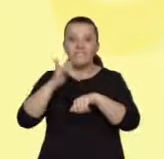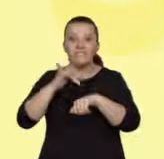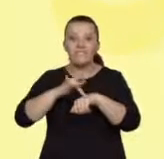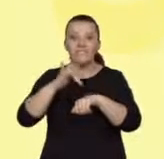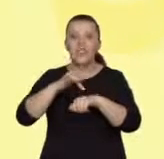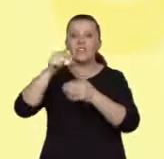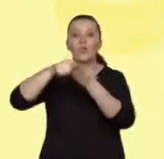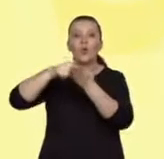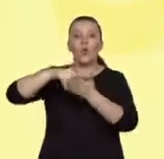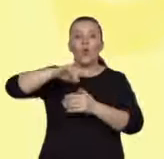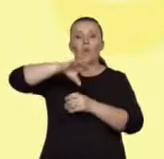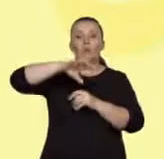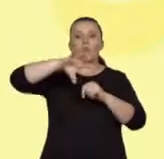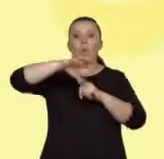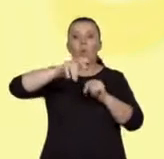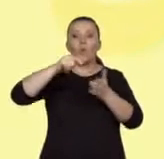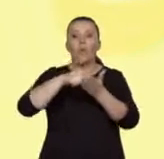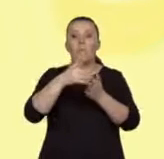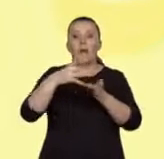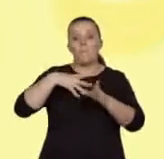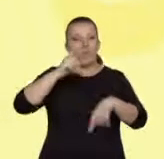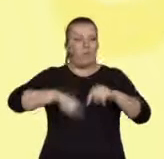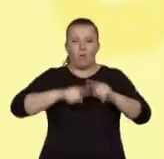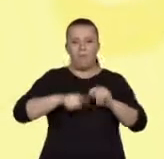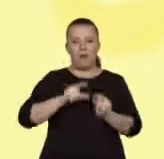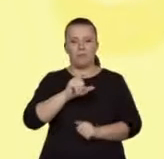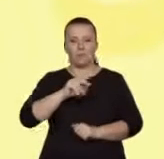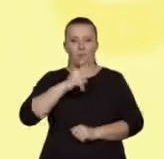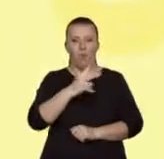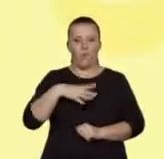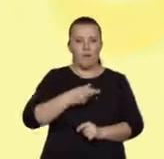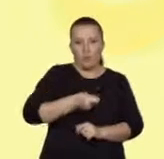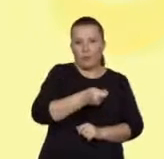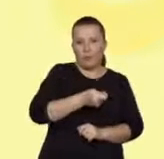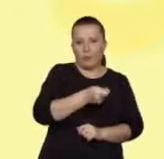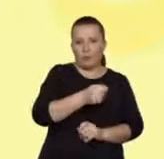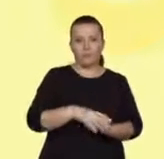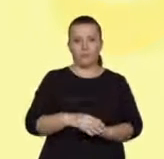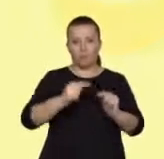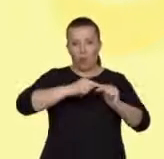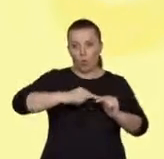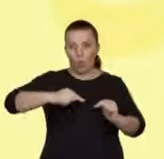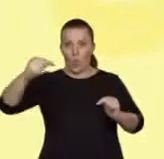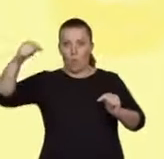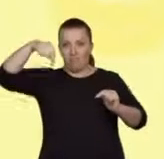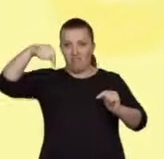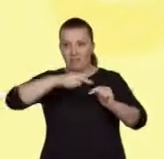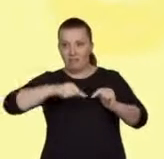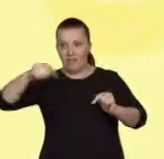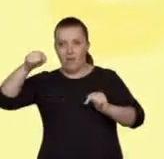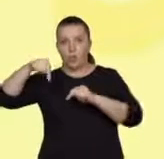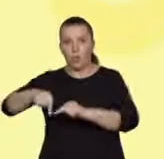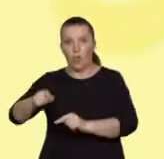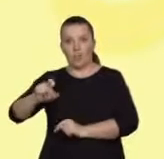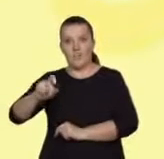grupie kontrolnej, czyli tej, w której było normalne stężenie dwutlenku węgla. Dolna krzywa obrazuje wyniki uzyskane w